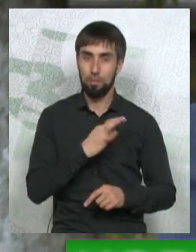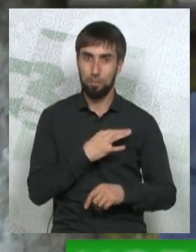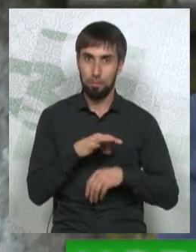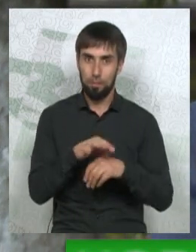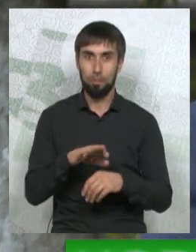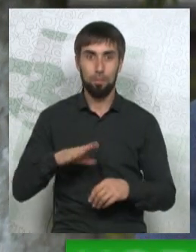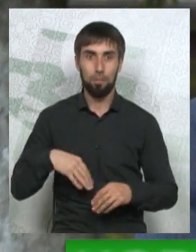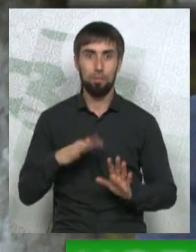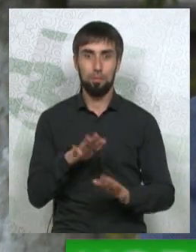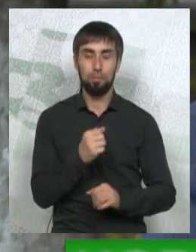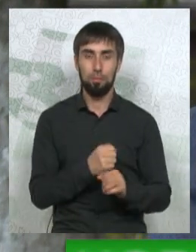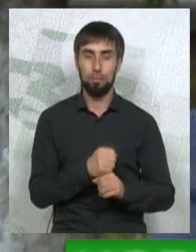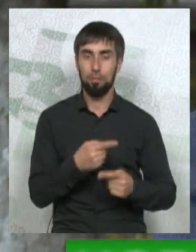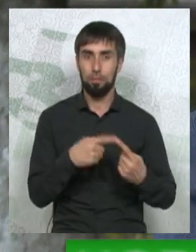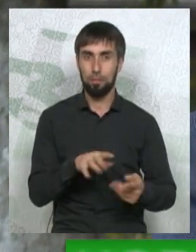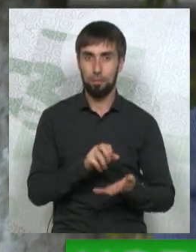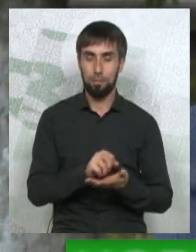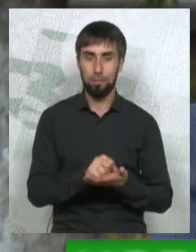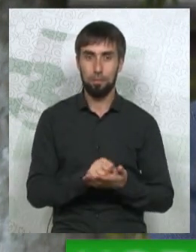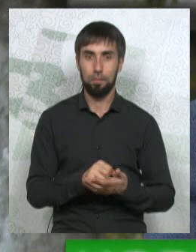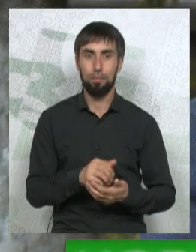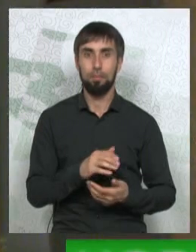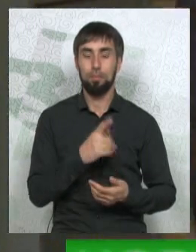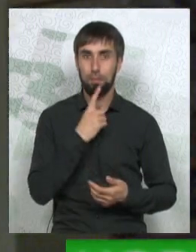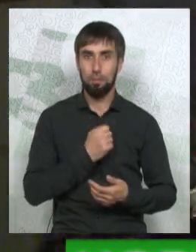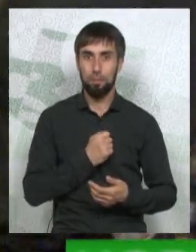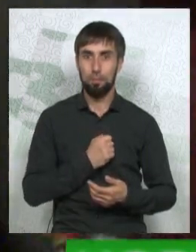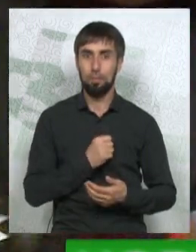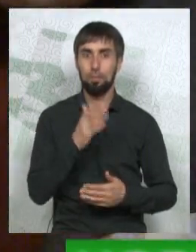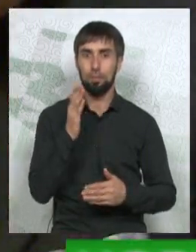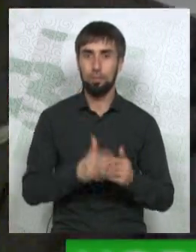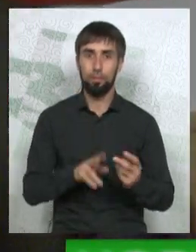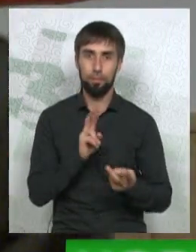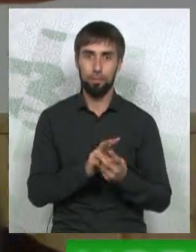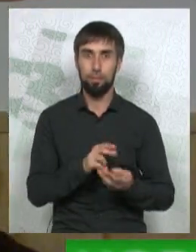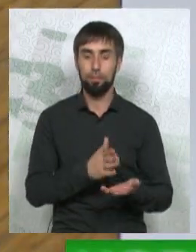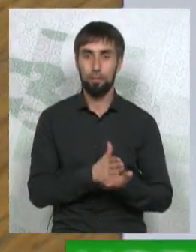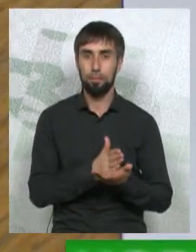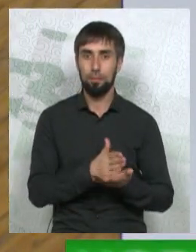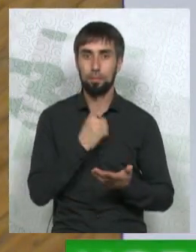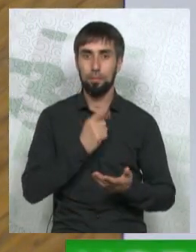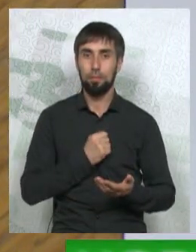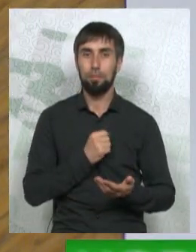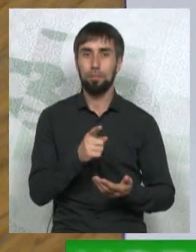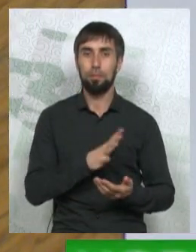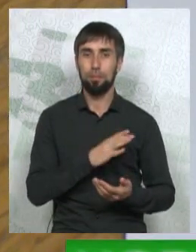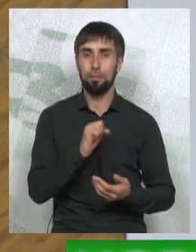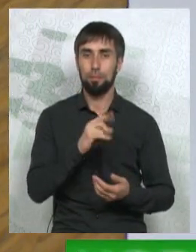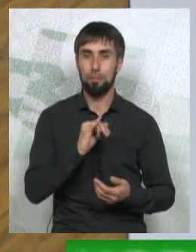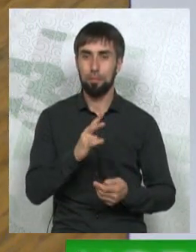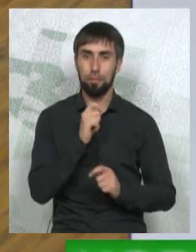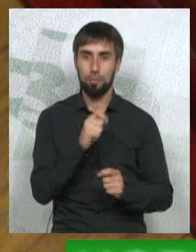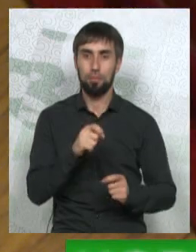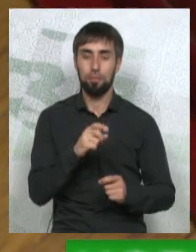только делают другие действия в вооруженных силах. В завершении встречи ветеранов военной разведки, служивших в Афганистане,